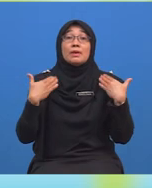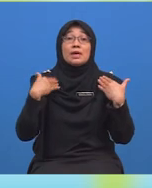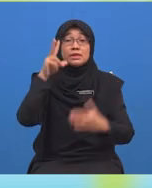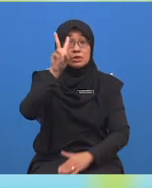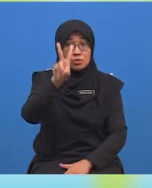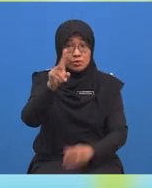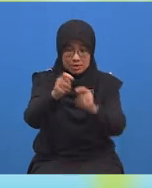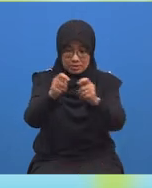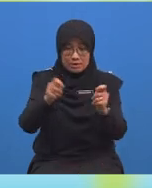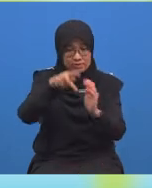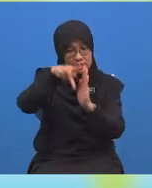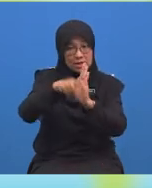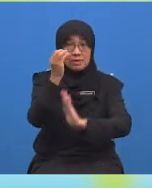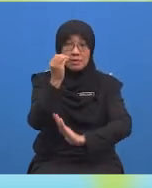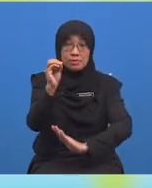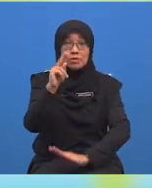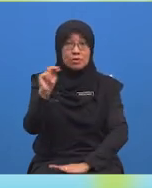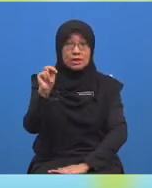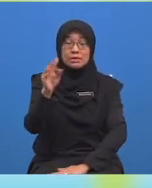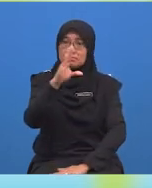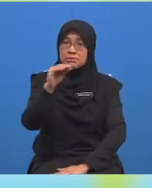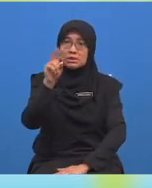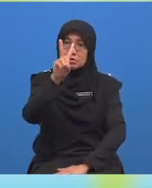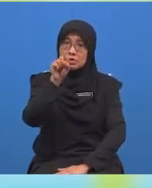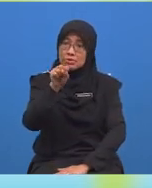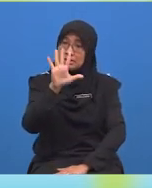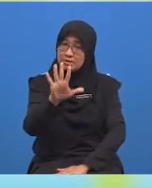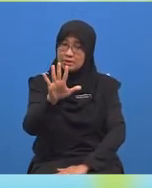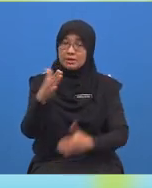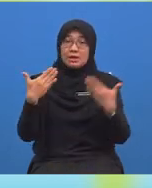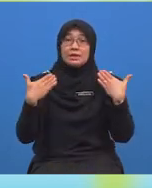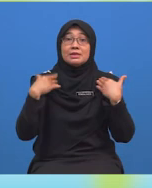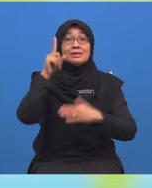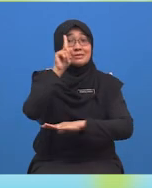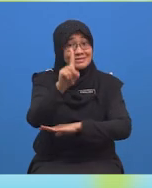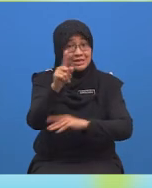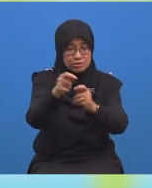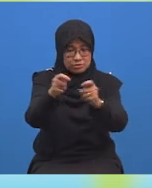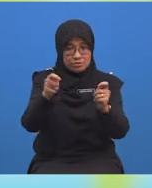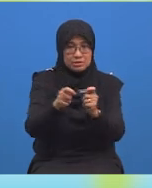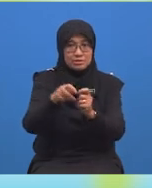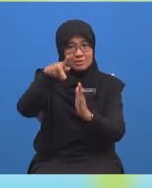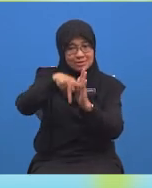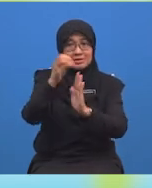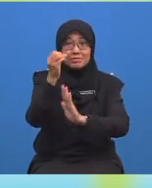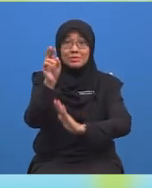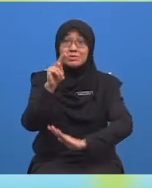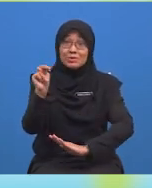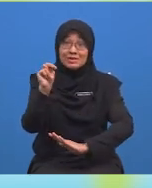128.16 ada dua tempat perpuluhan dan 2.5 ada satu tempat